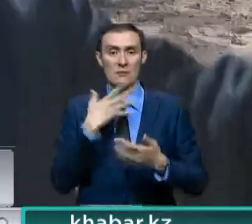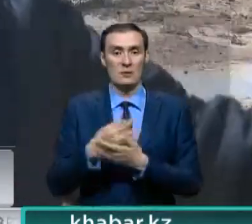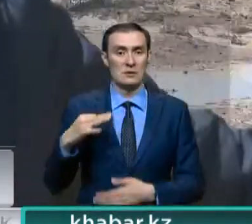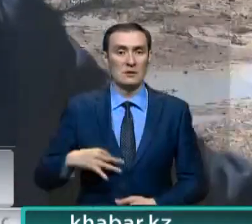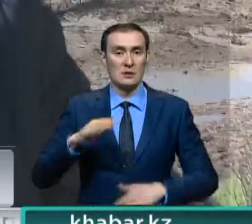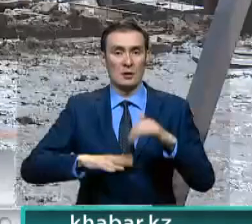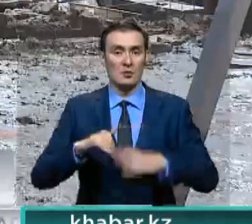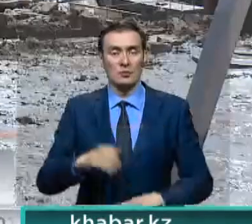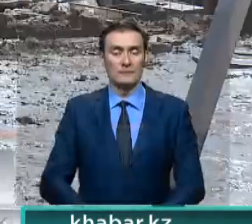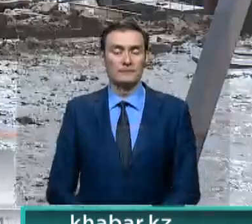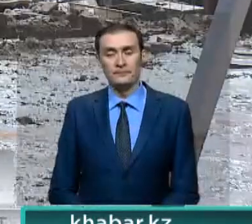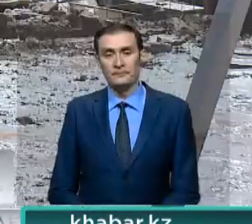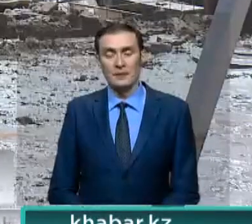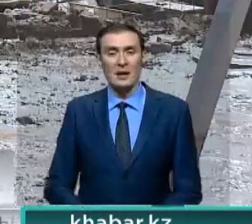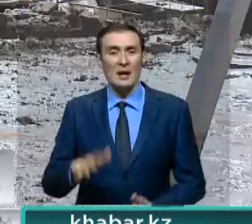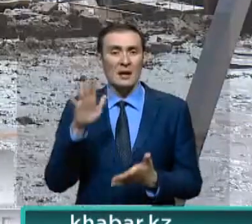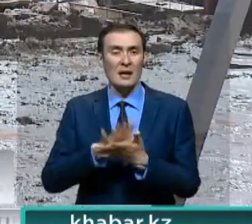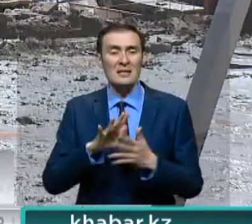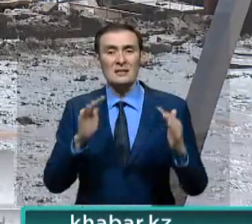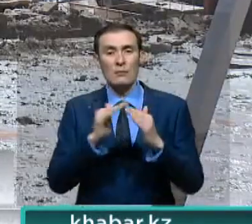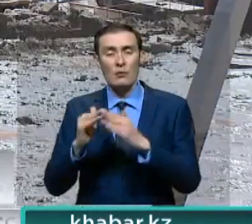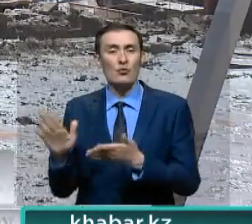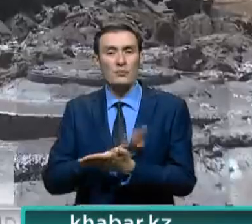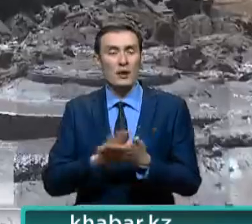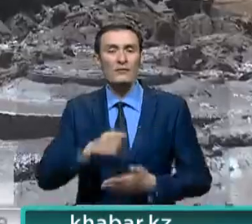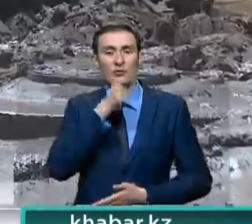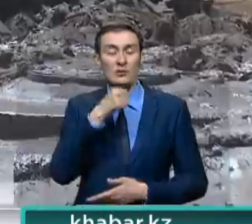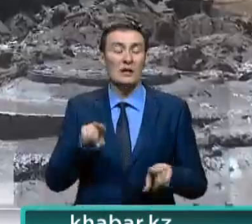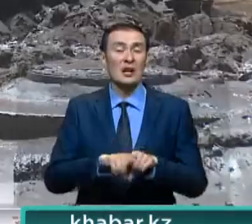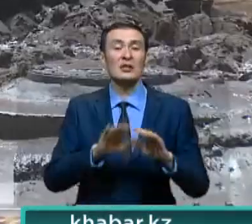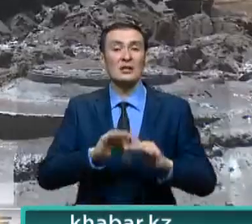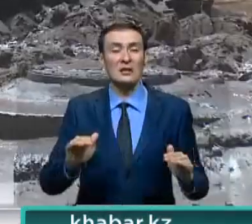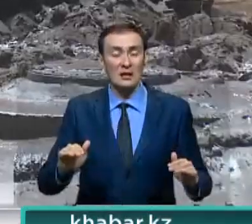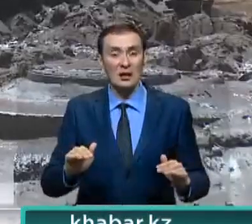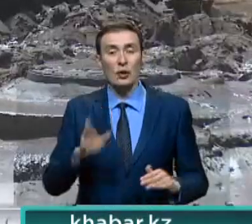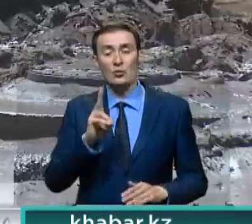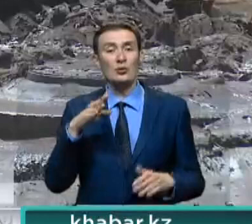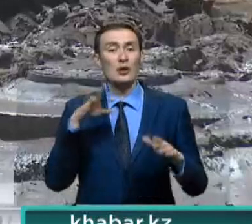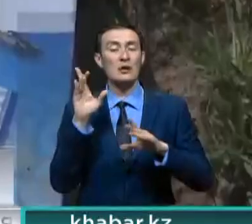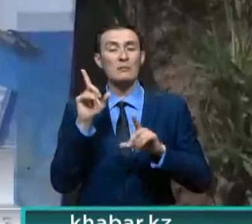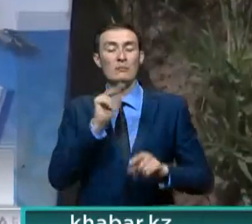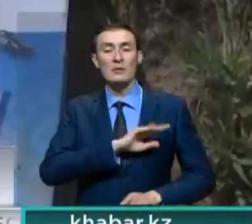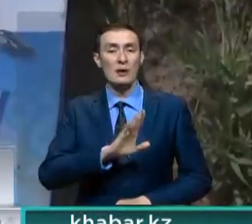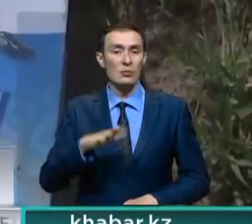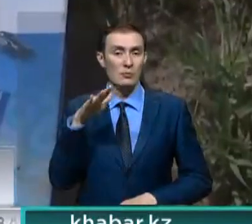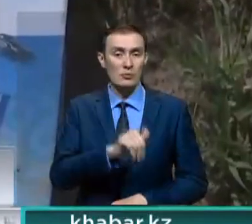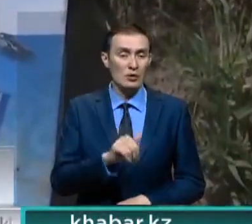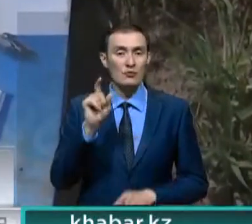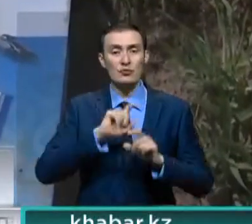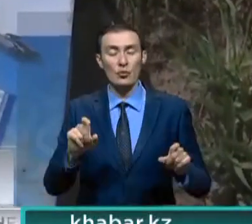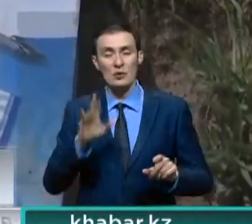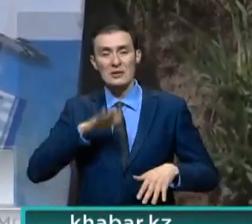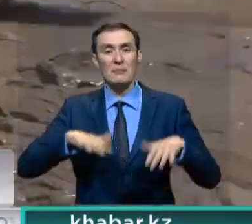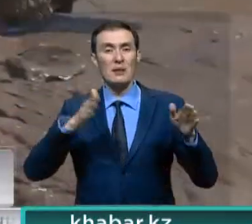руку. Грязь из домов черпают не только взрослые, но и дети. Одни не пошли сегодня на работу, а другие в школу.